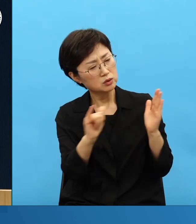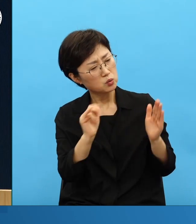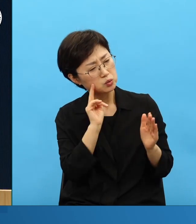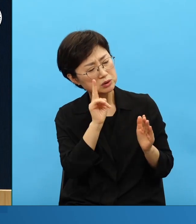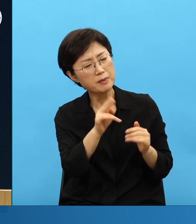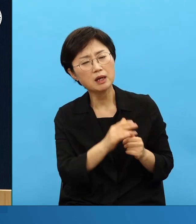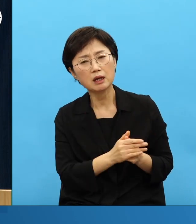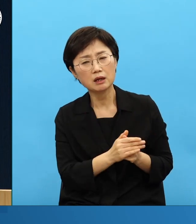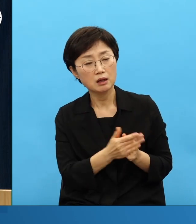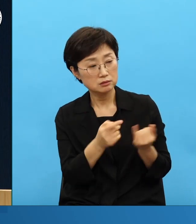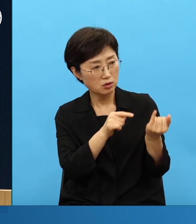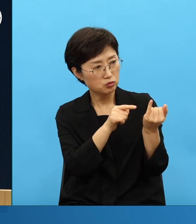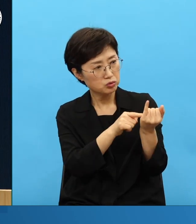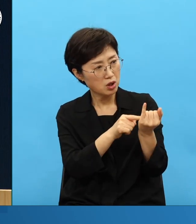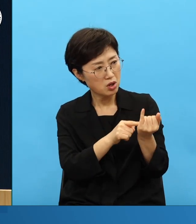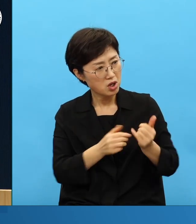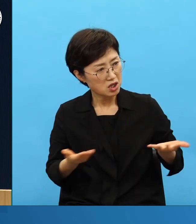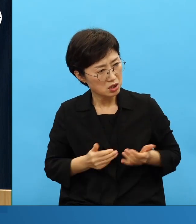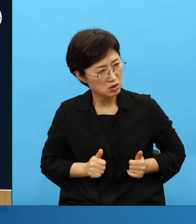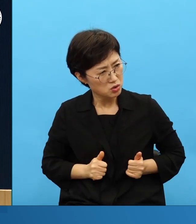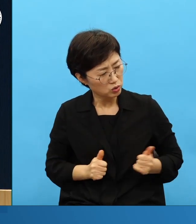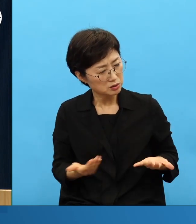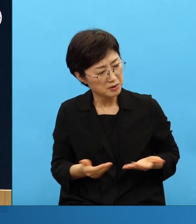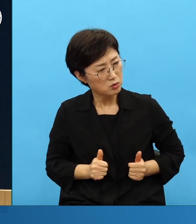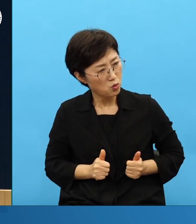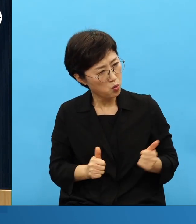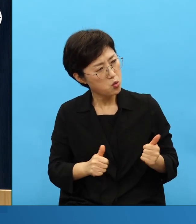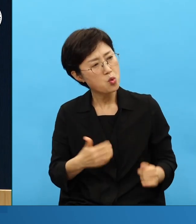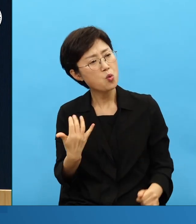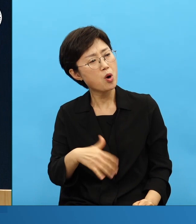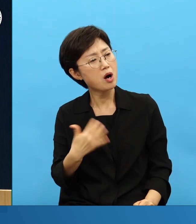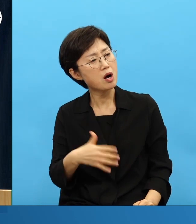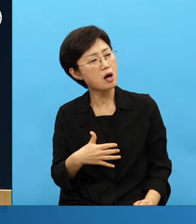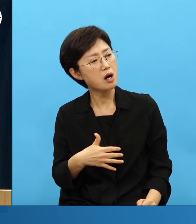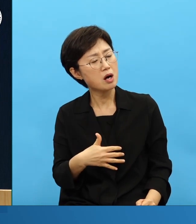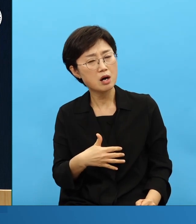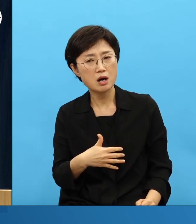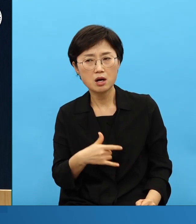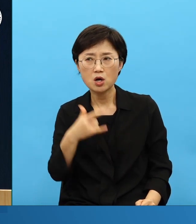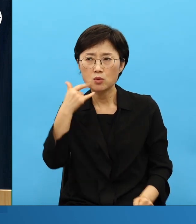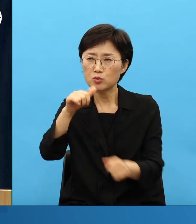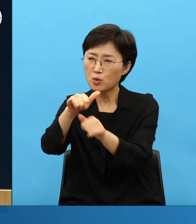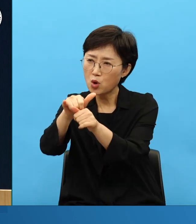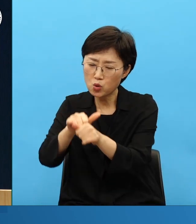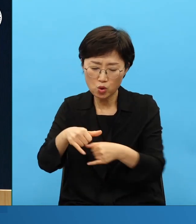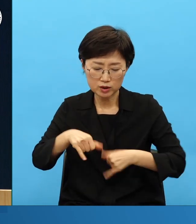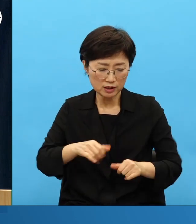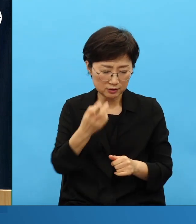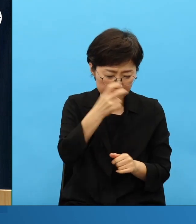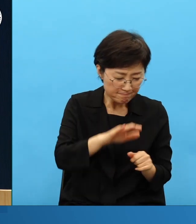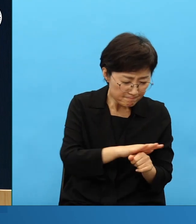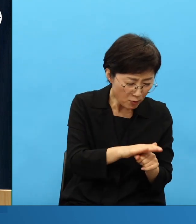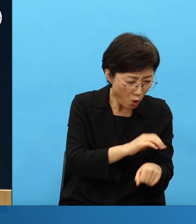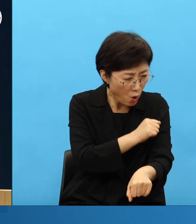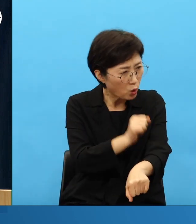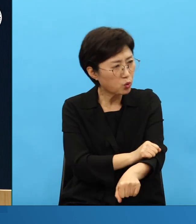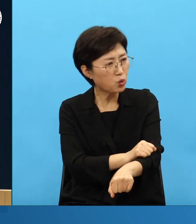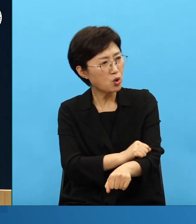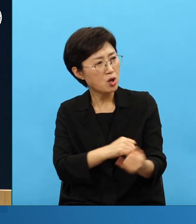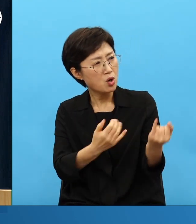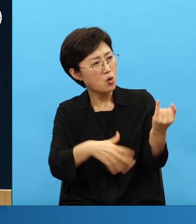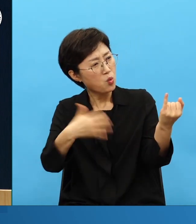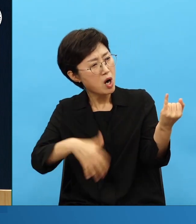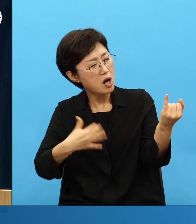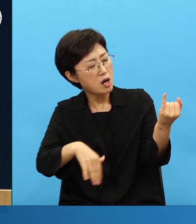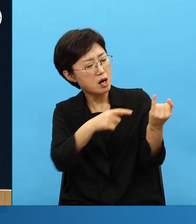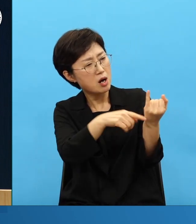good, but 그래서 she 우리 그 was so 누나를 다 diligent. 존경해서 너무 집안을 잘 돌보고 So we had the greatest respect for her because she was always so diligent. 집이 좀